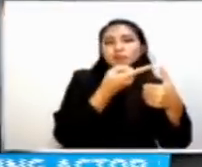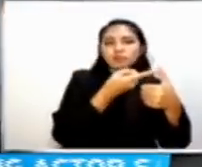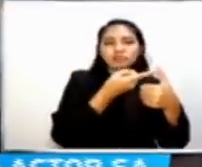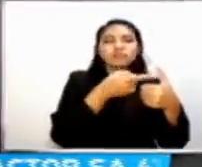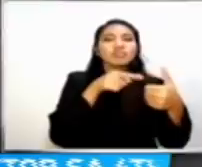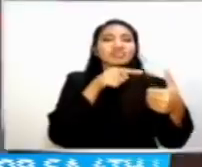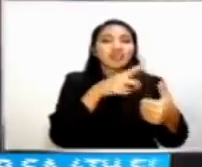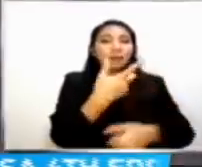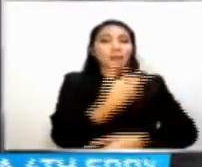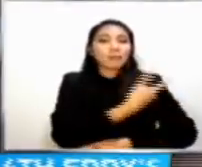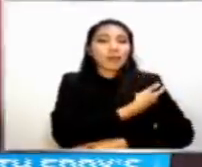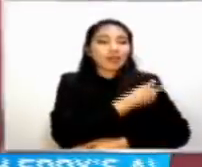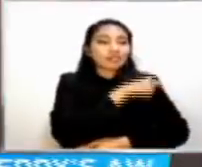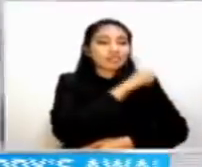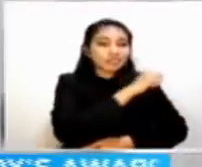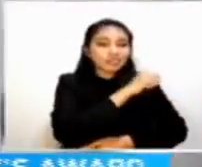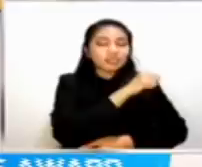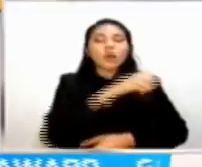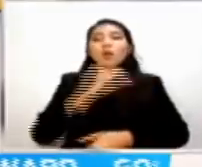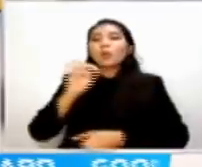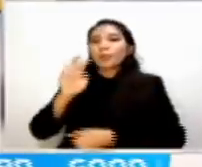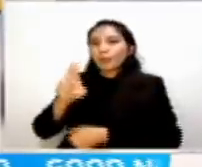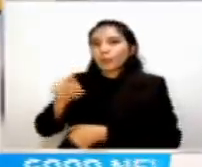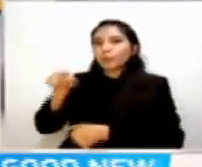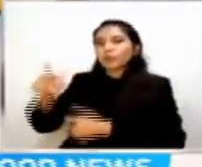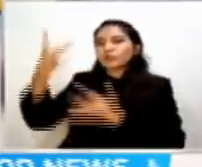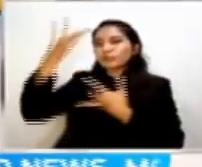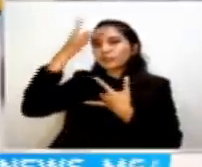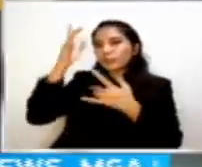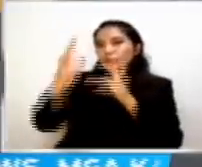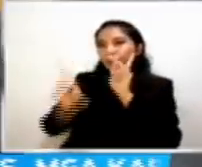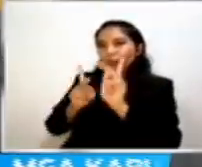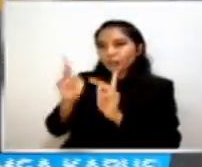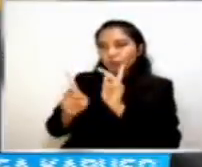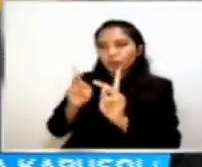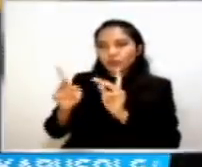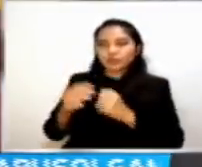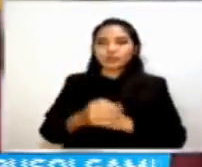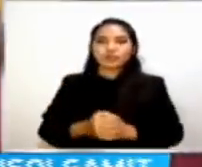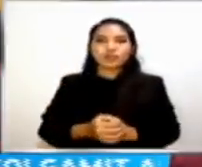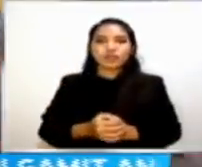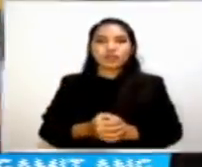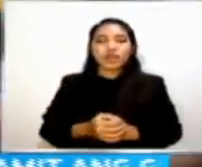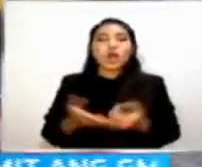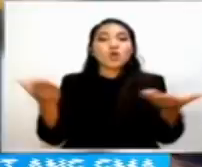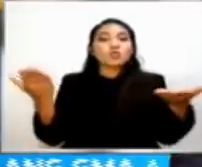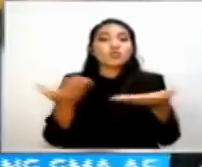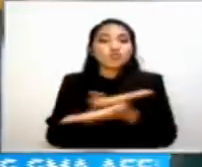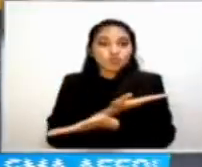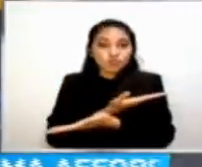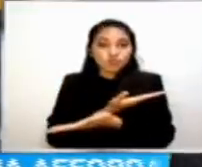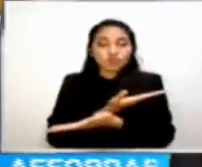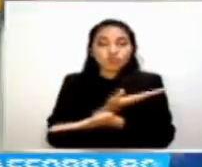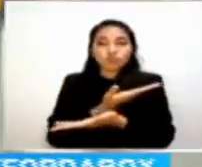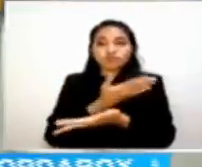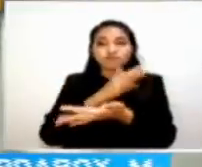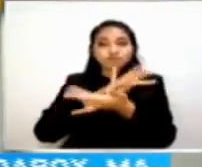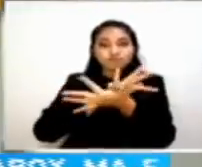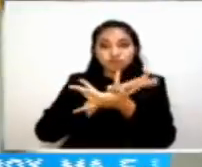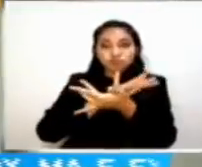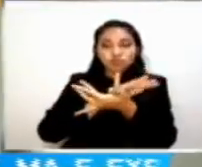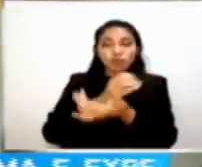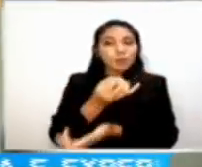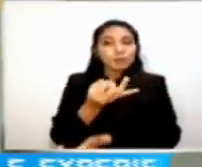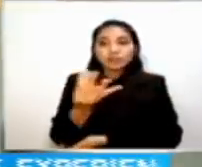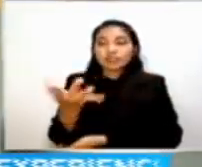Nalampas 800,000 na. Mahigit 8,000 ang bagong kaso, pinakamababa sa nakaraang 5 araw. Pero sabi mismo